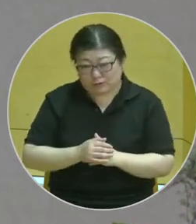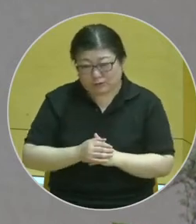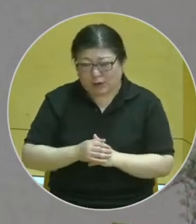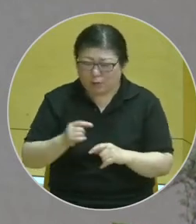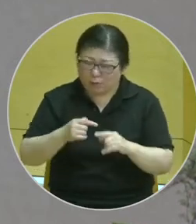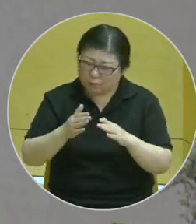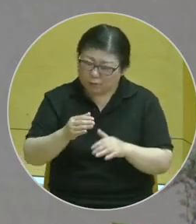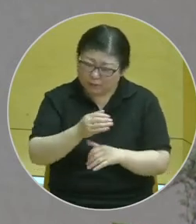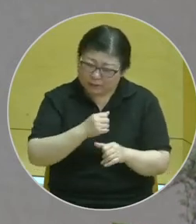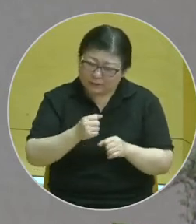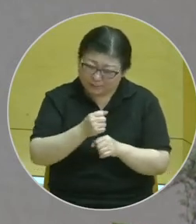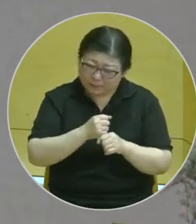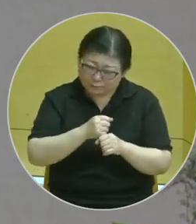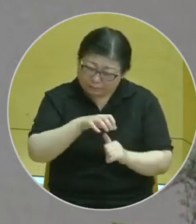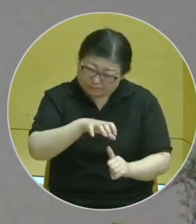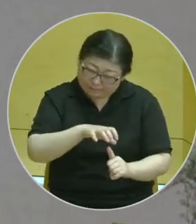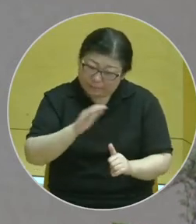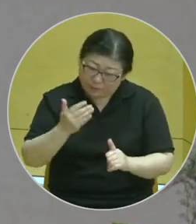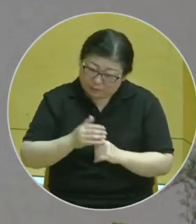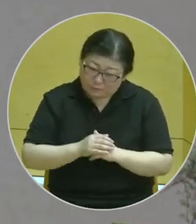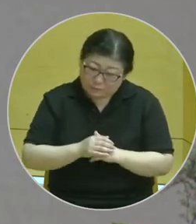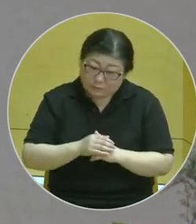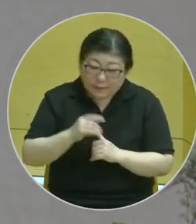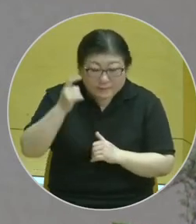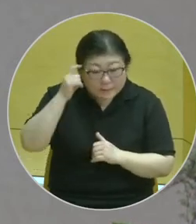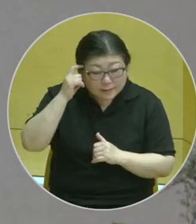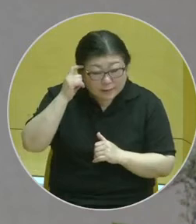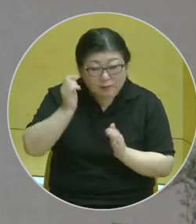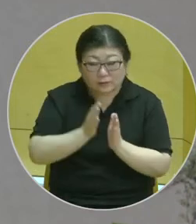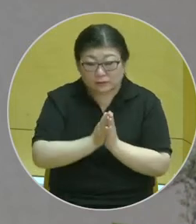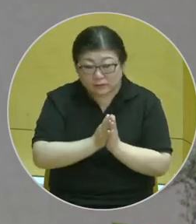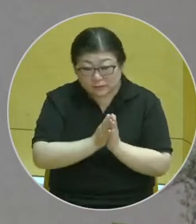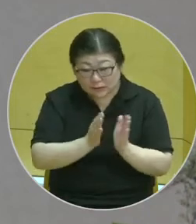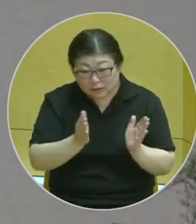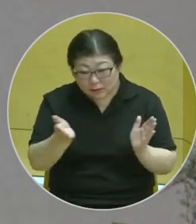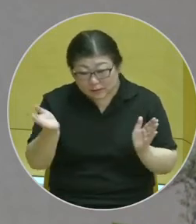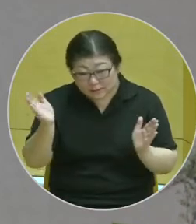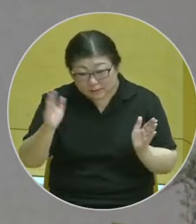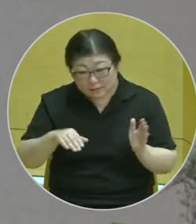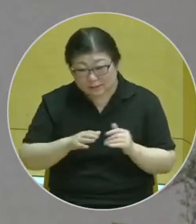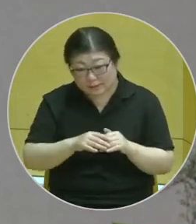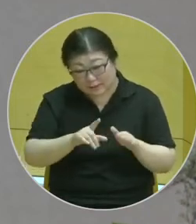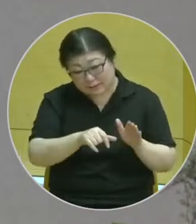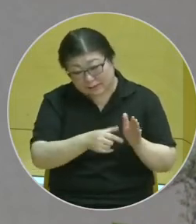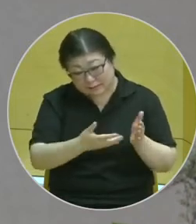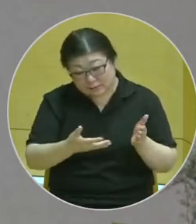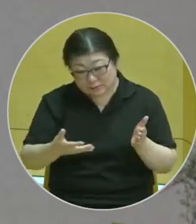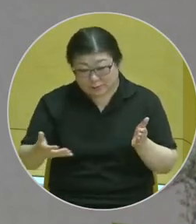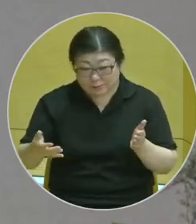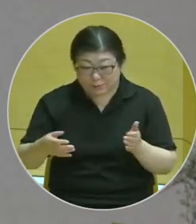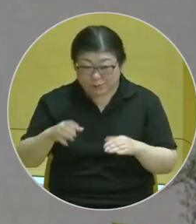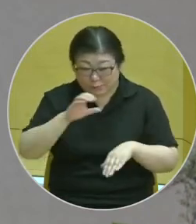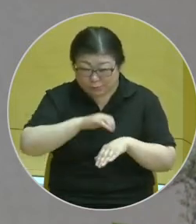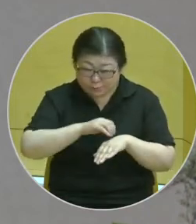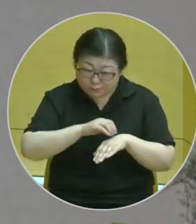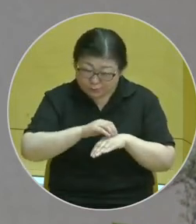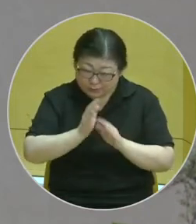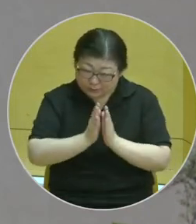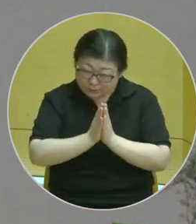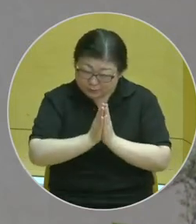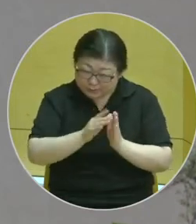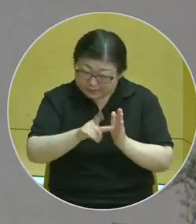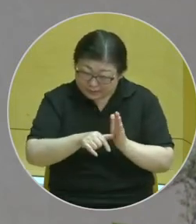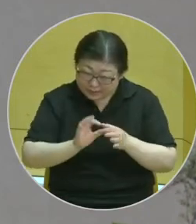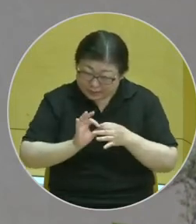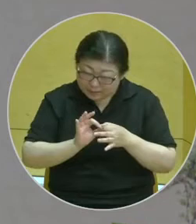사는구나 그렇게 하는데 점점 점점 중보기도가 될수록 훈련을 받고 기도의 시간을 가질 수록